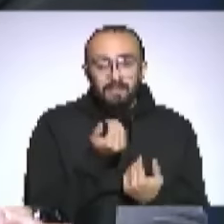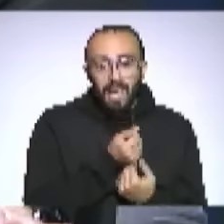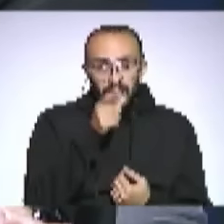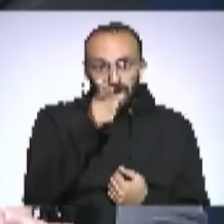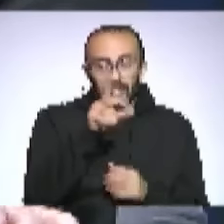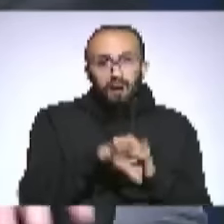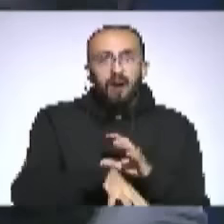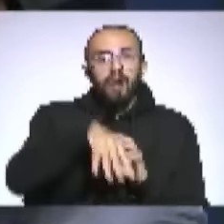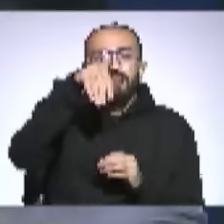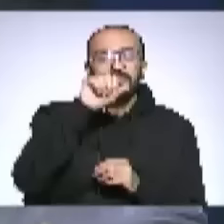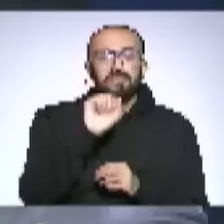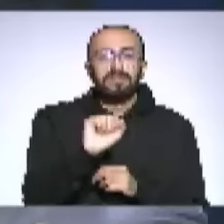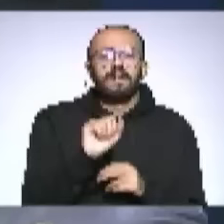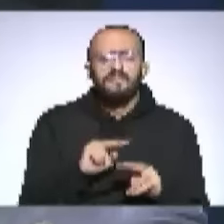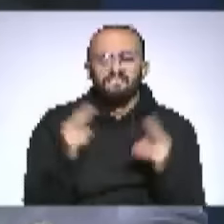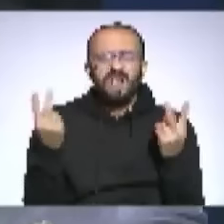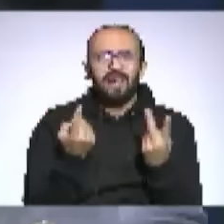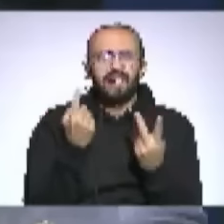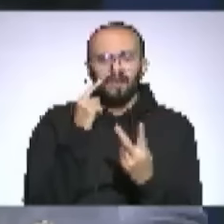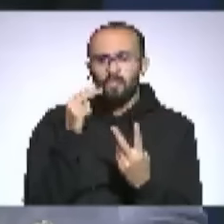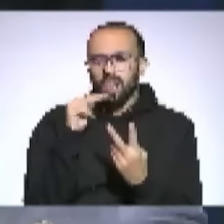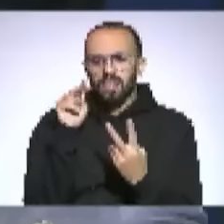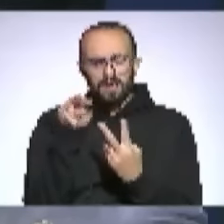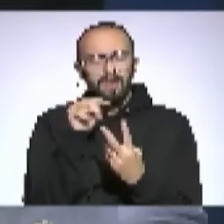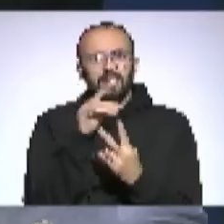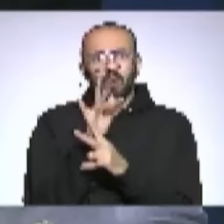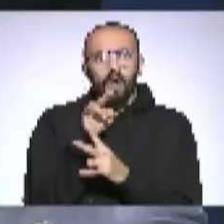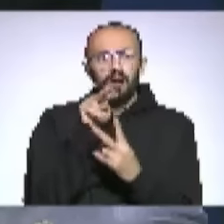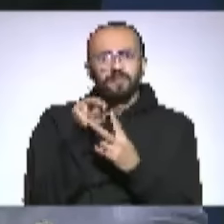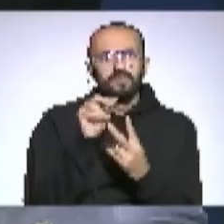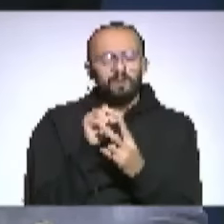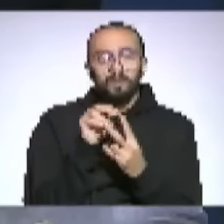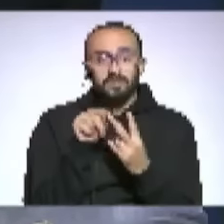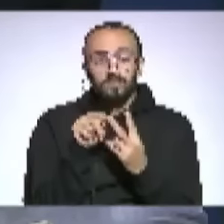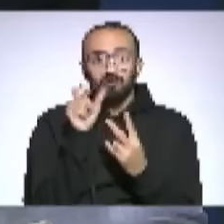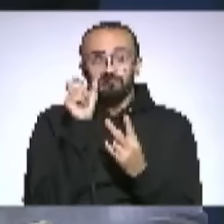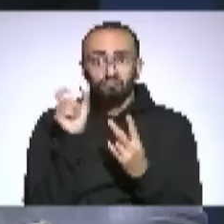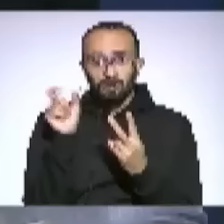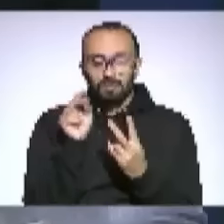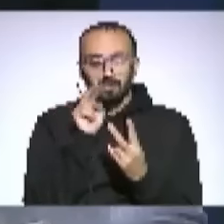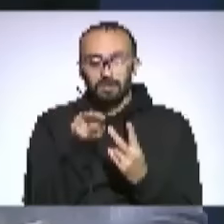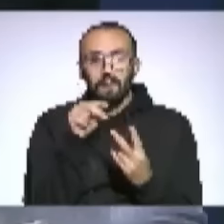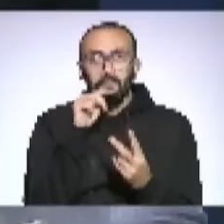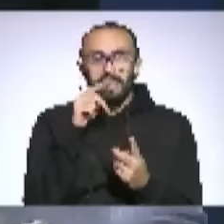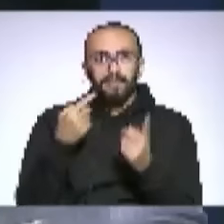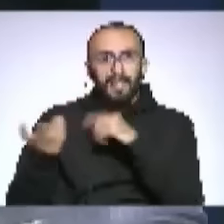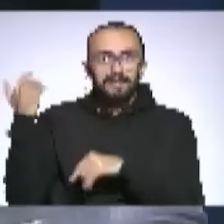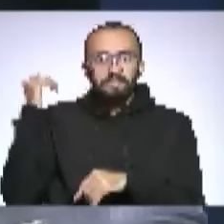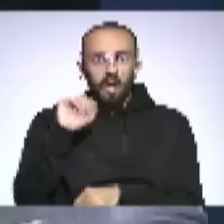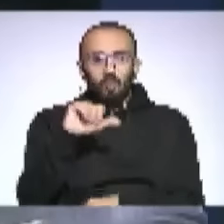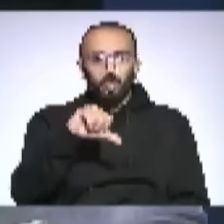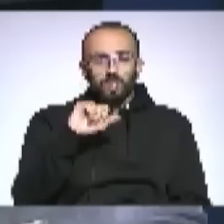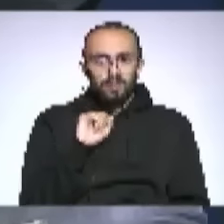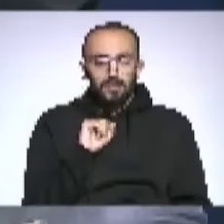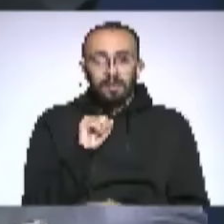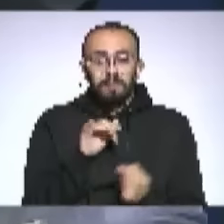خلصك الفرق بين الرؤيتين ايه الفريشي نظر الى ماضي المراه